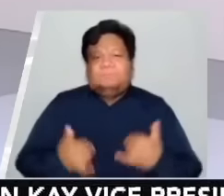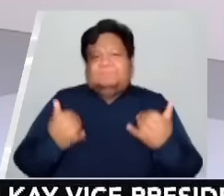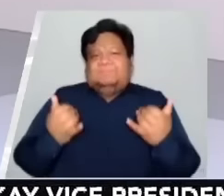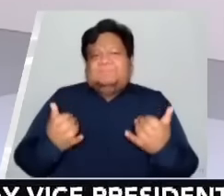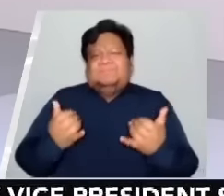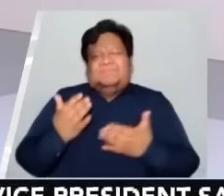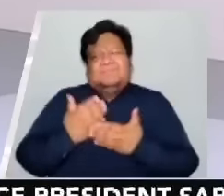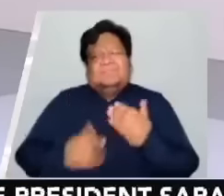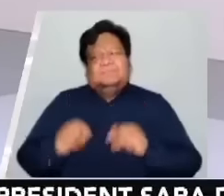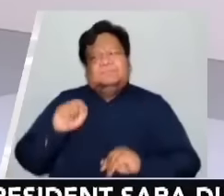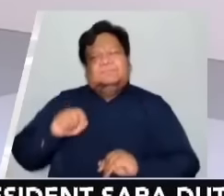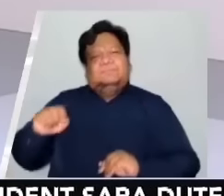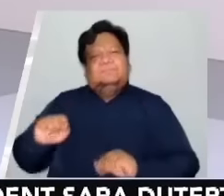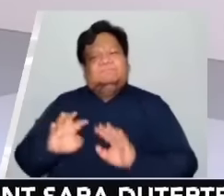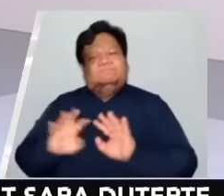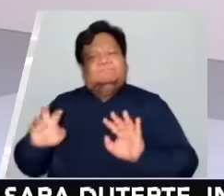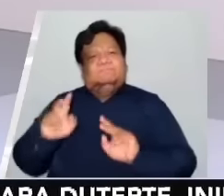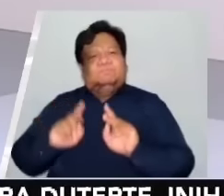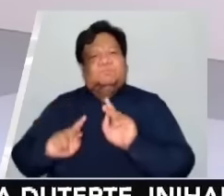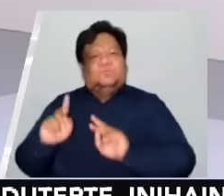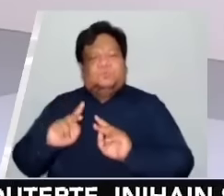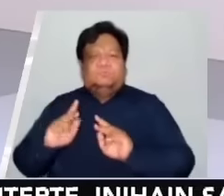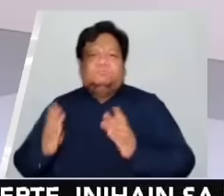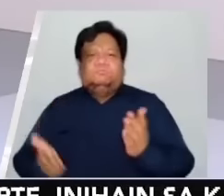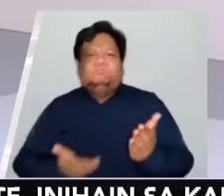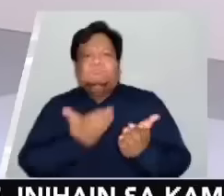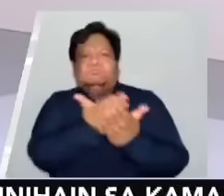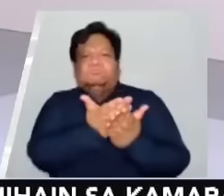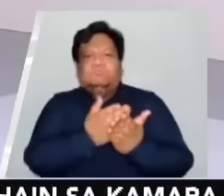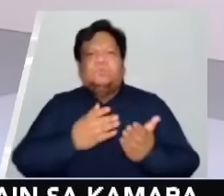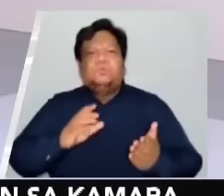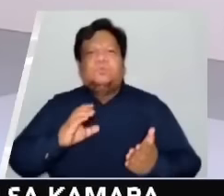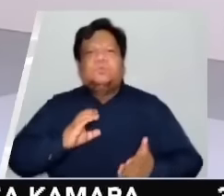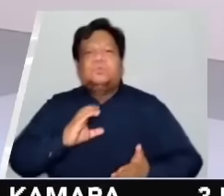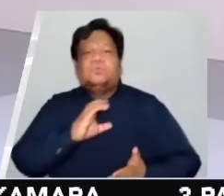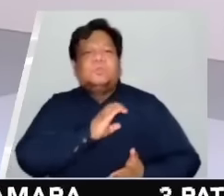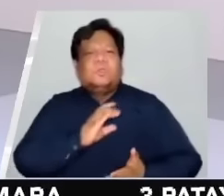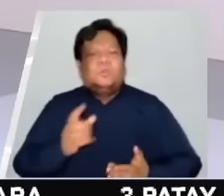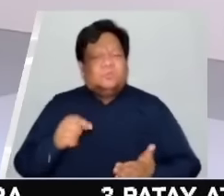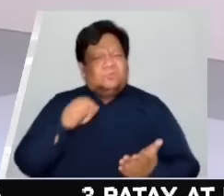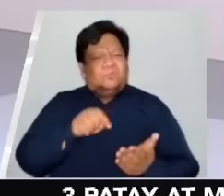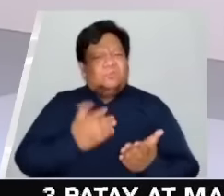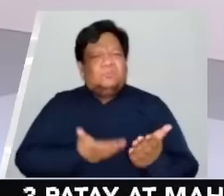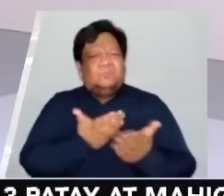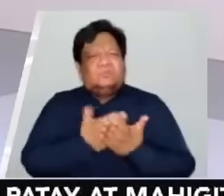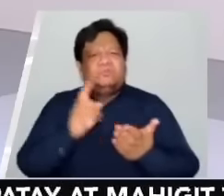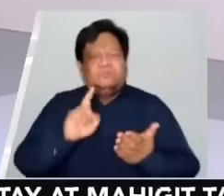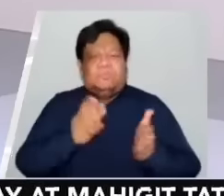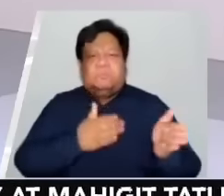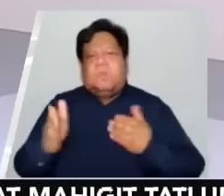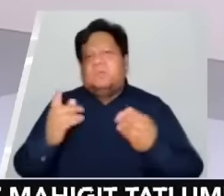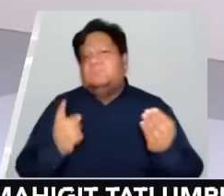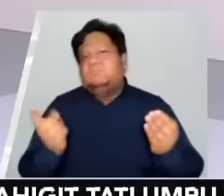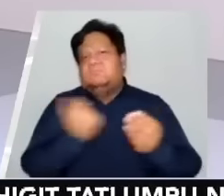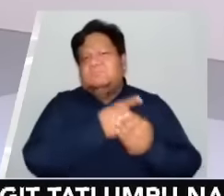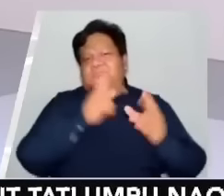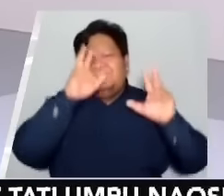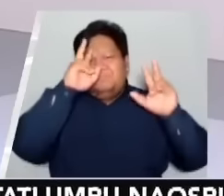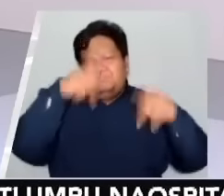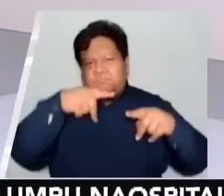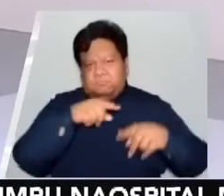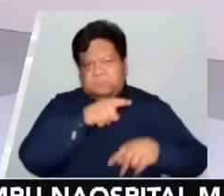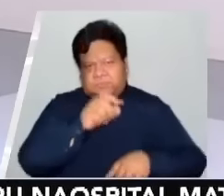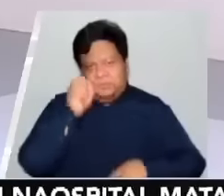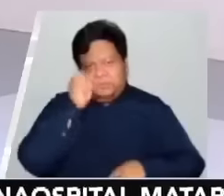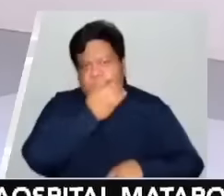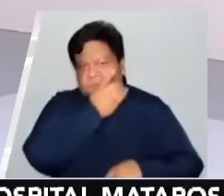Vice President Sarah Duterte ilan sa mga batayan ng reklamo ang banta umano ng B sa buhay ni Pangulong Bongbong Marcos at ang hindi